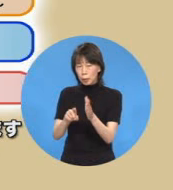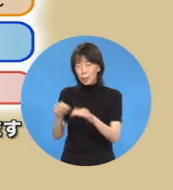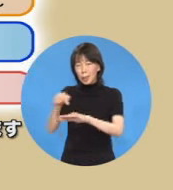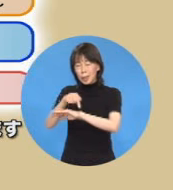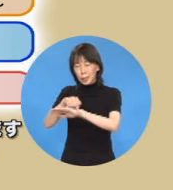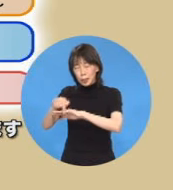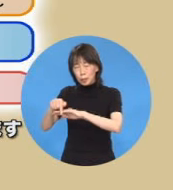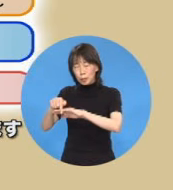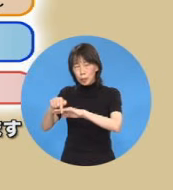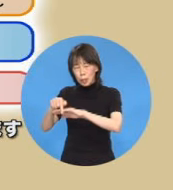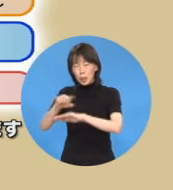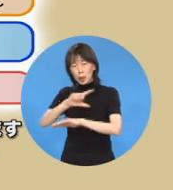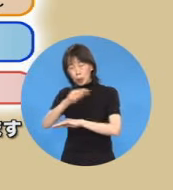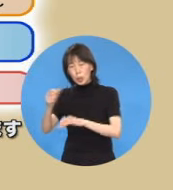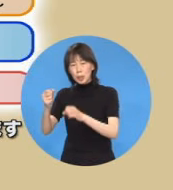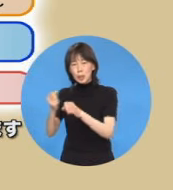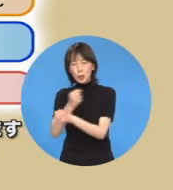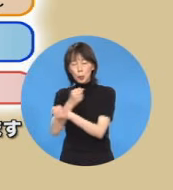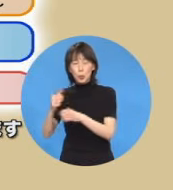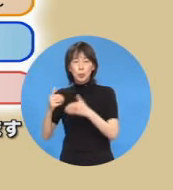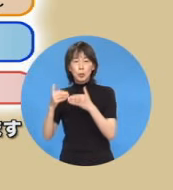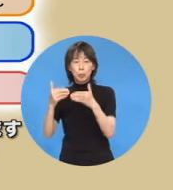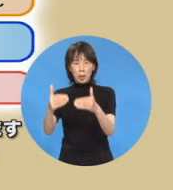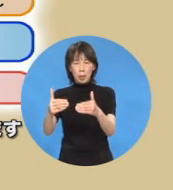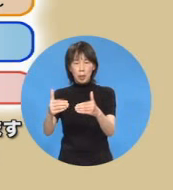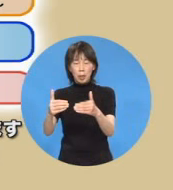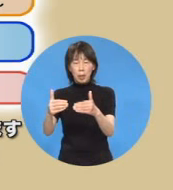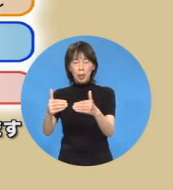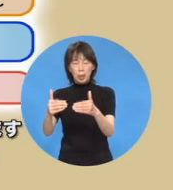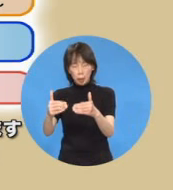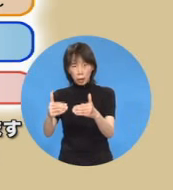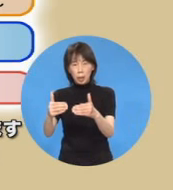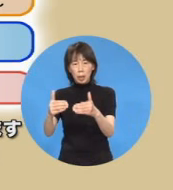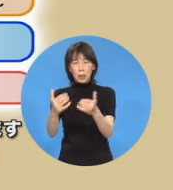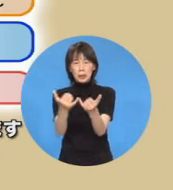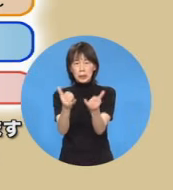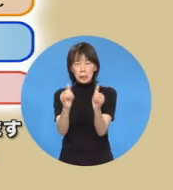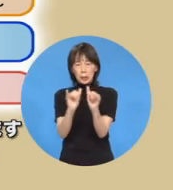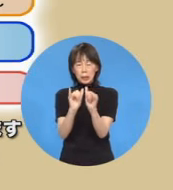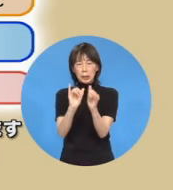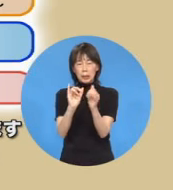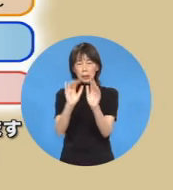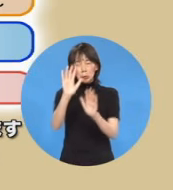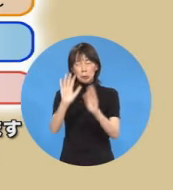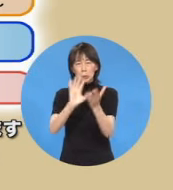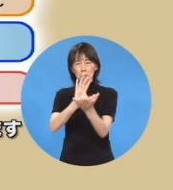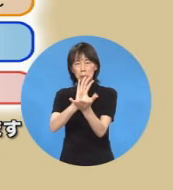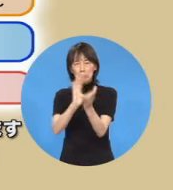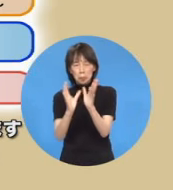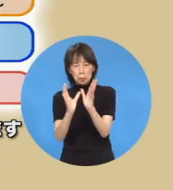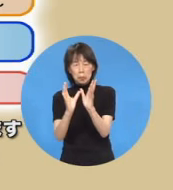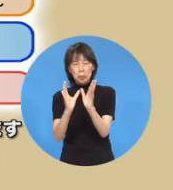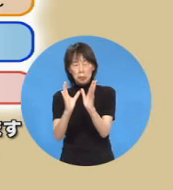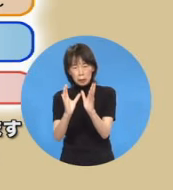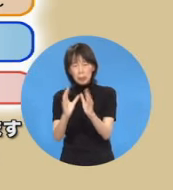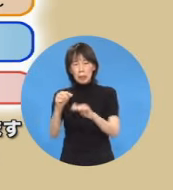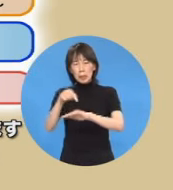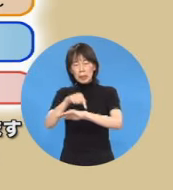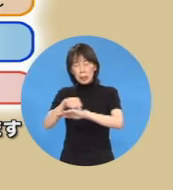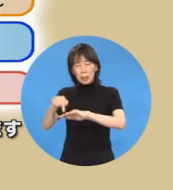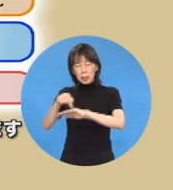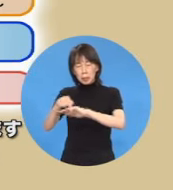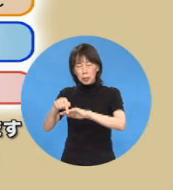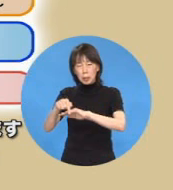計画に基づいて様々な事業を進めてきましたが苦を取り巻く社会状況の変化や計画